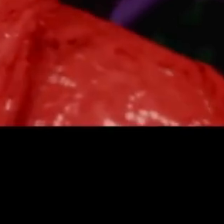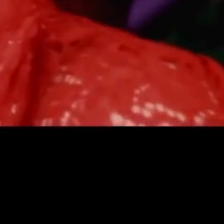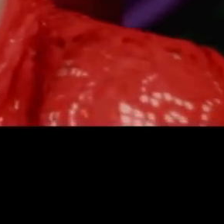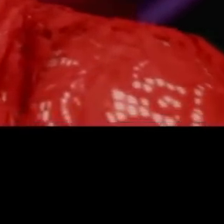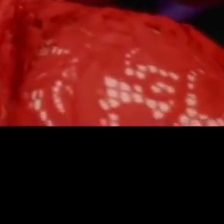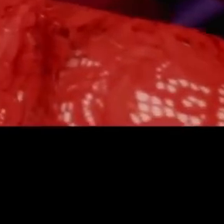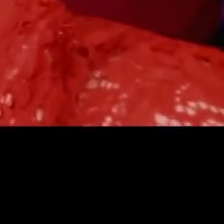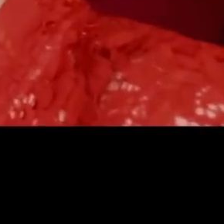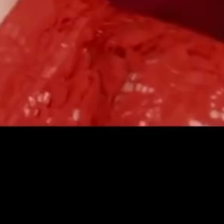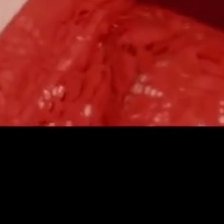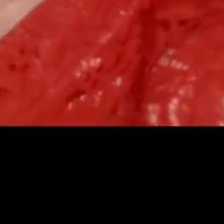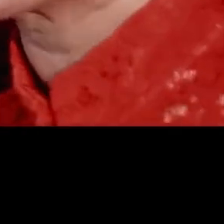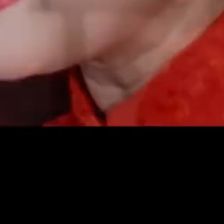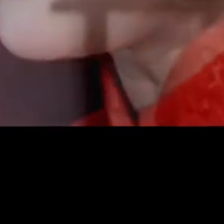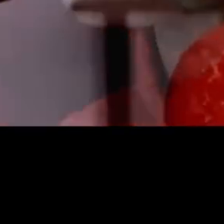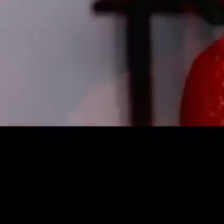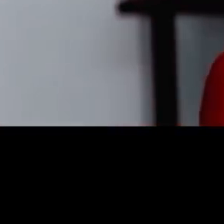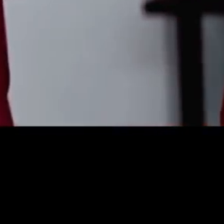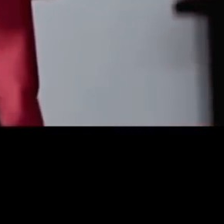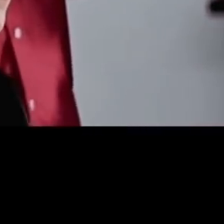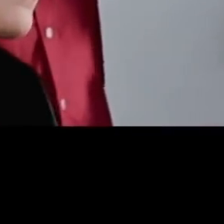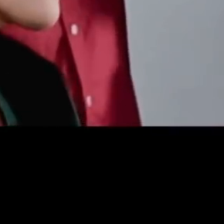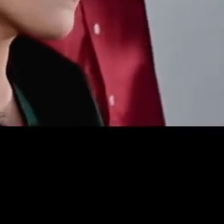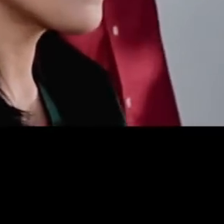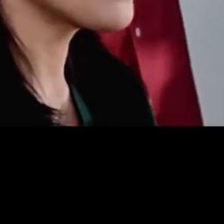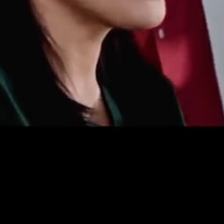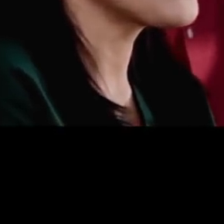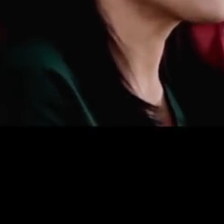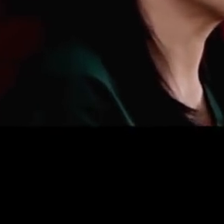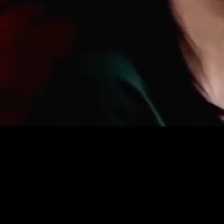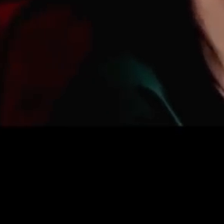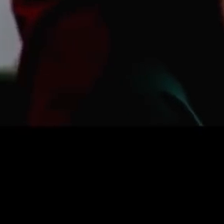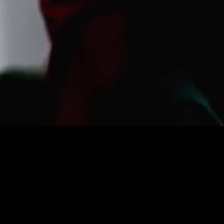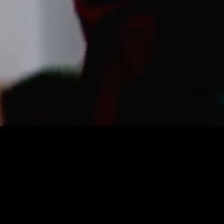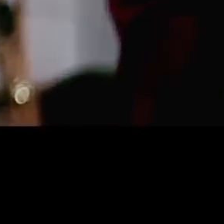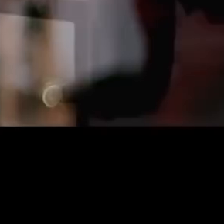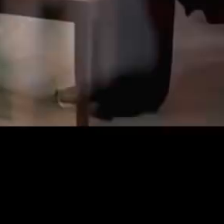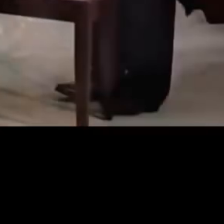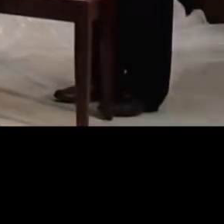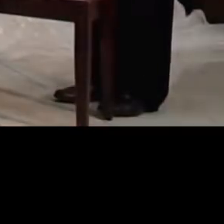Alami bersama selamat hari.